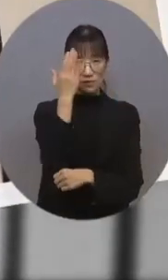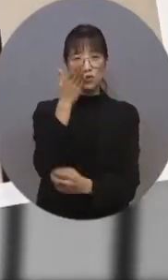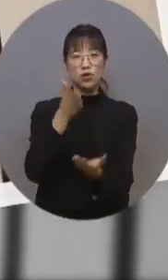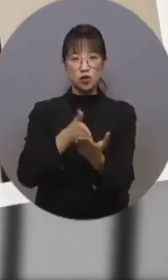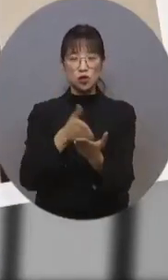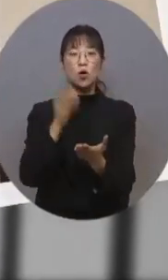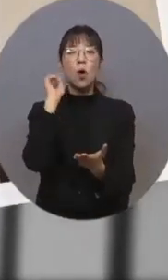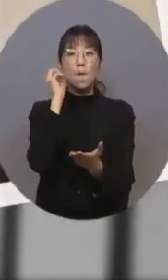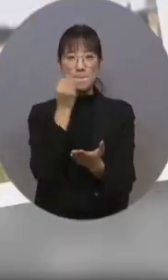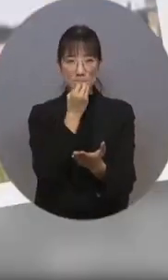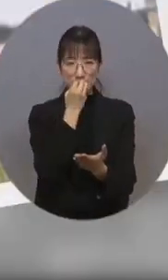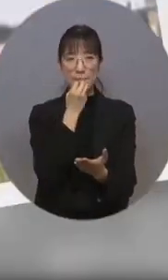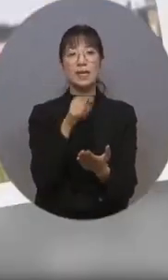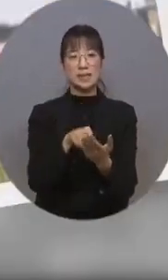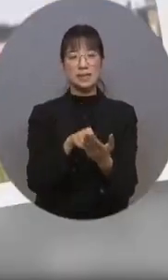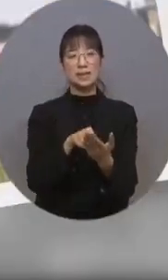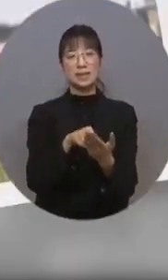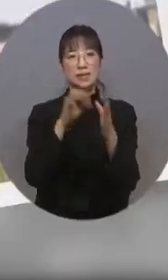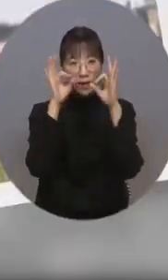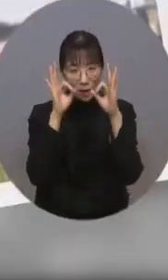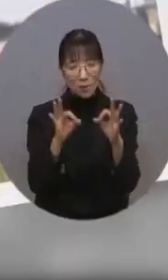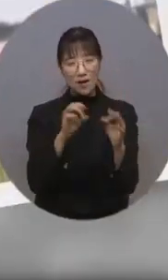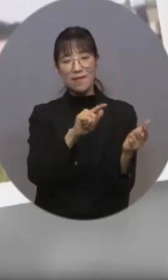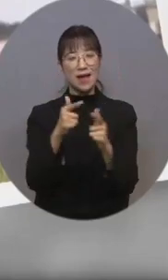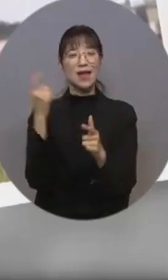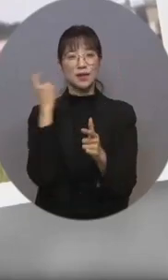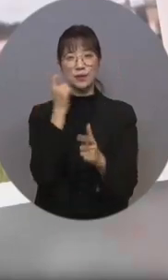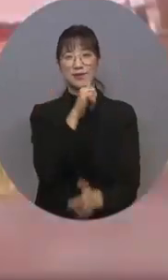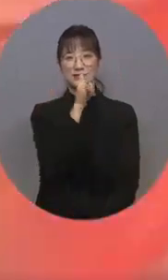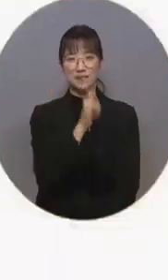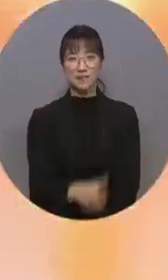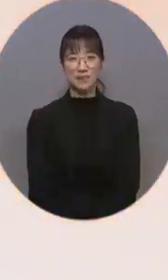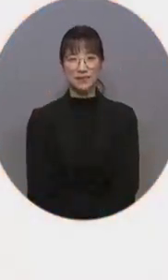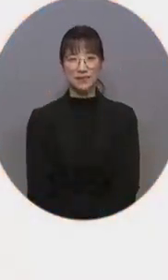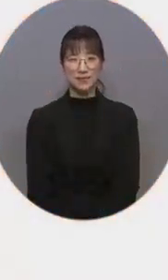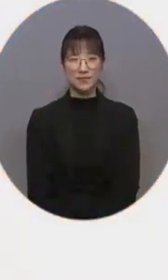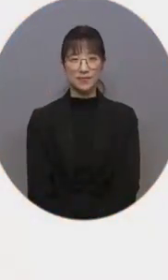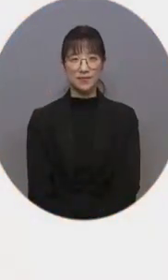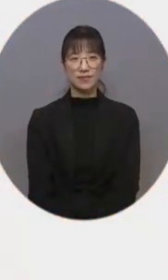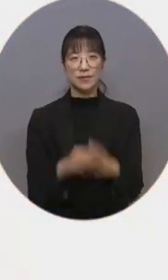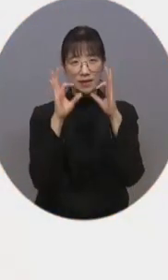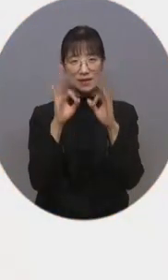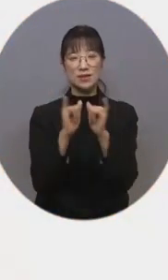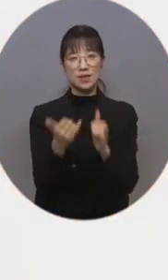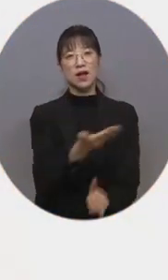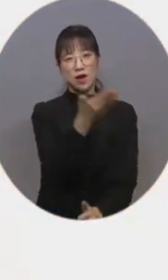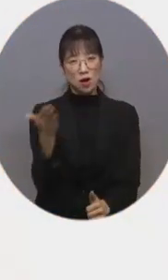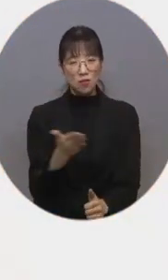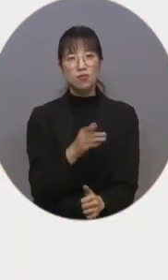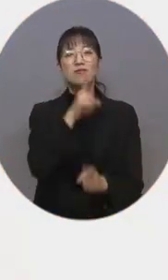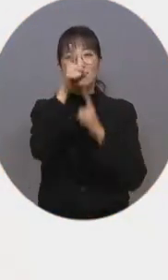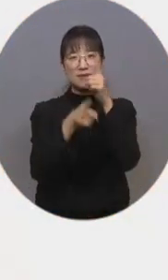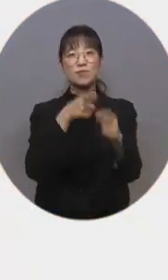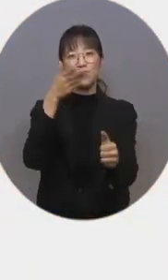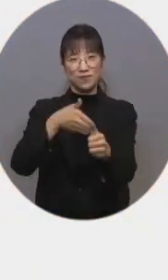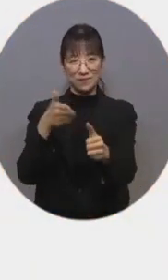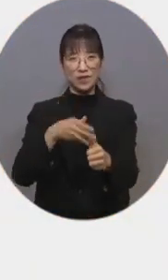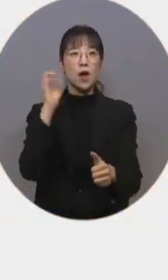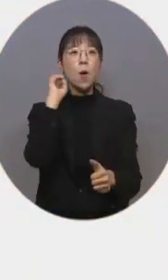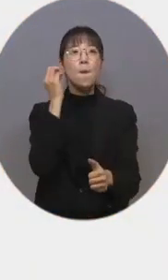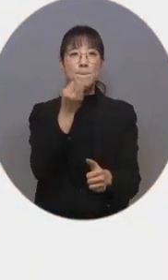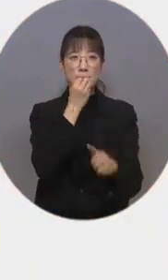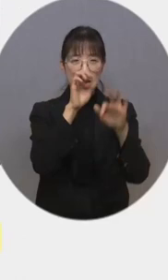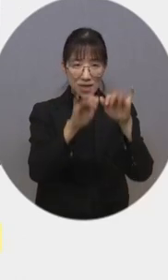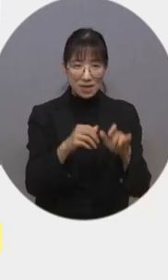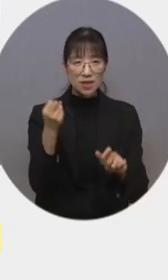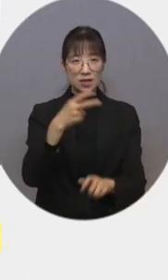웰페어뉴스 홈페이지를 통해 보다 다양한 소식을 접할 수 있습니다. 시청자 여러분의 제보를 기다립니다. 웰페어뉴스